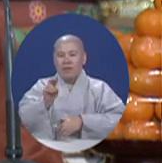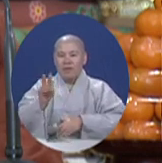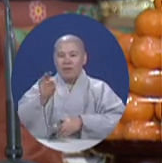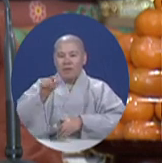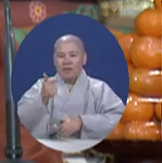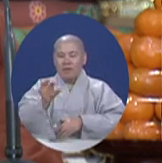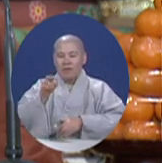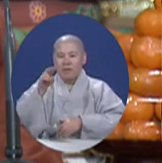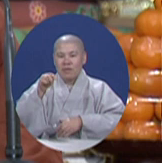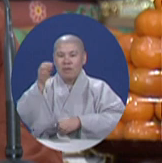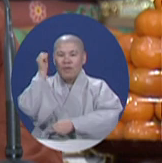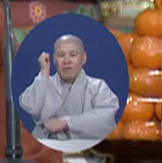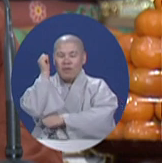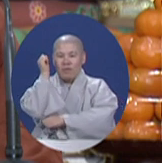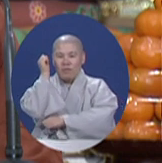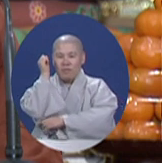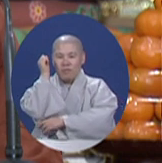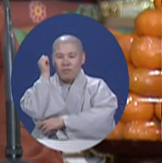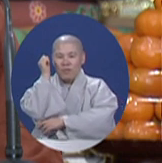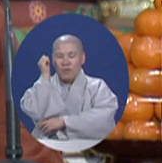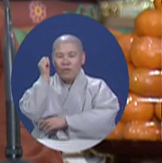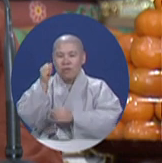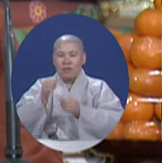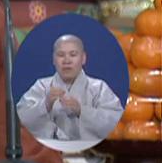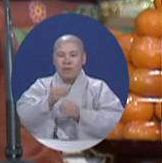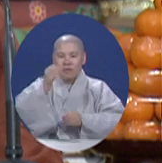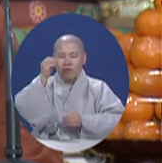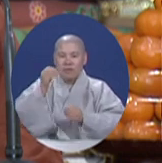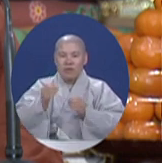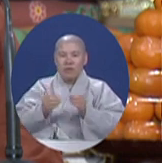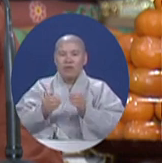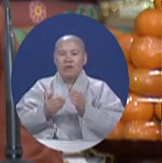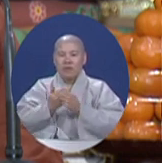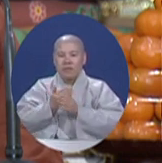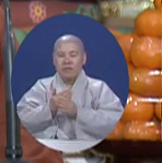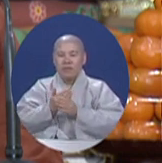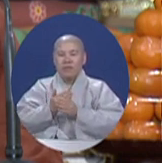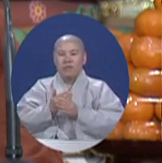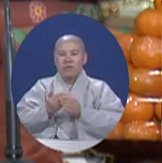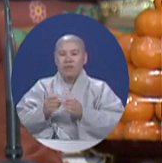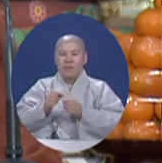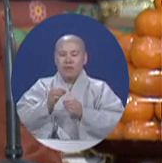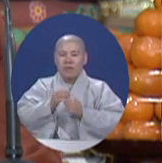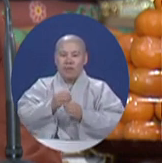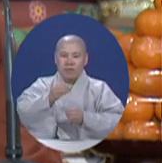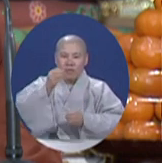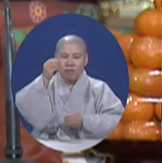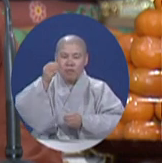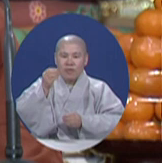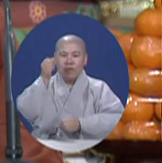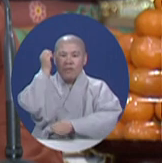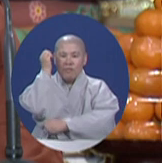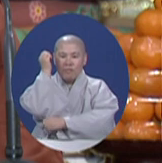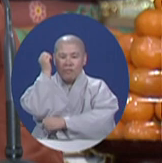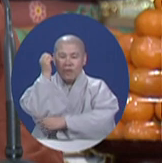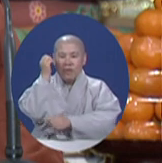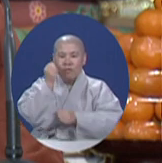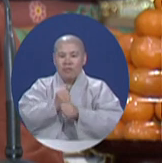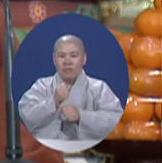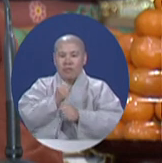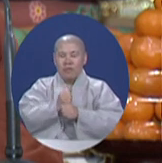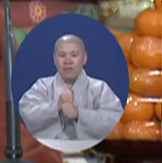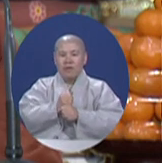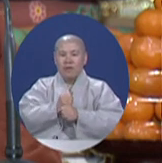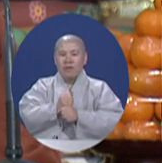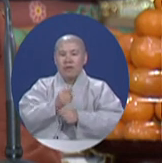근능생경하고 뿌리는 능이 줄기를 내고 경능생근이라 또 줄기는 능이 뿌리를 낸다. 이